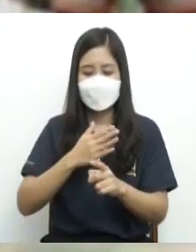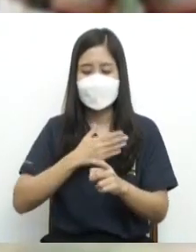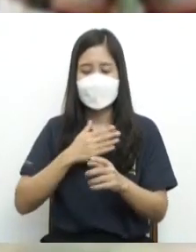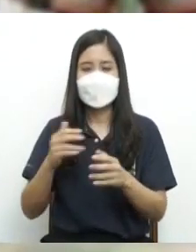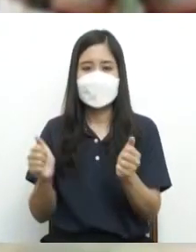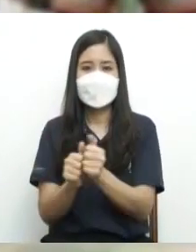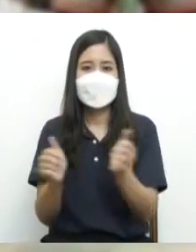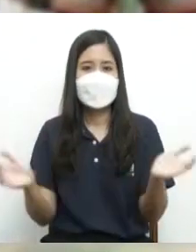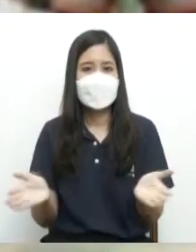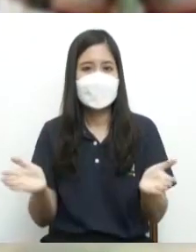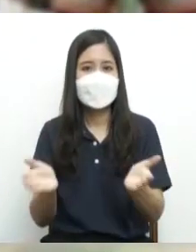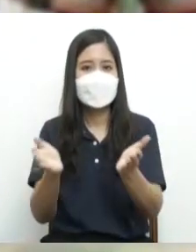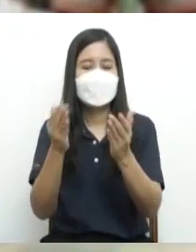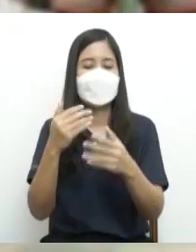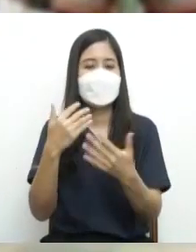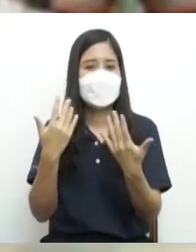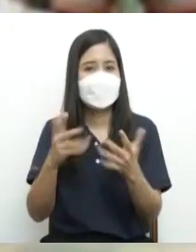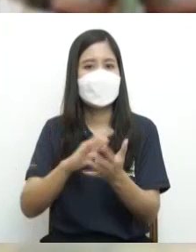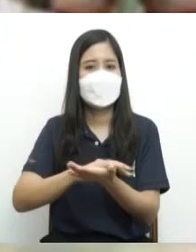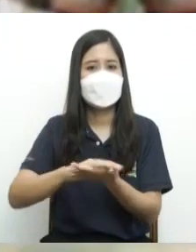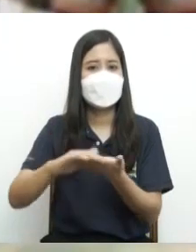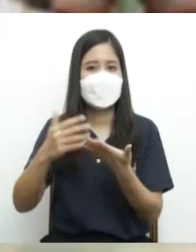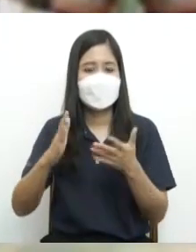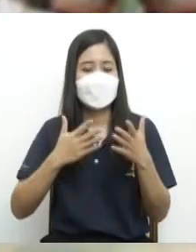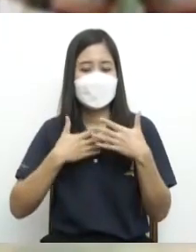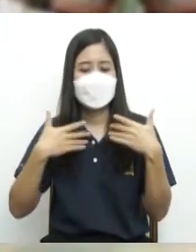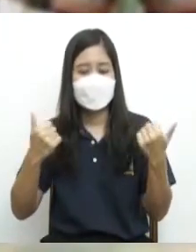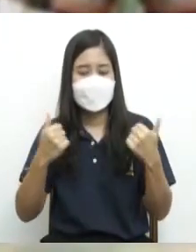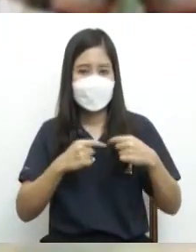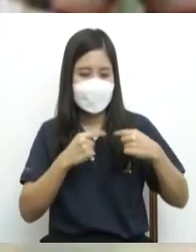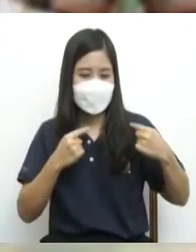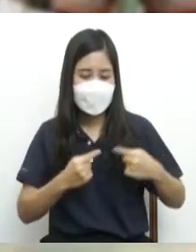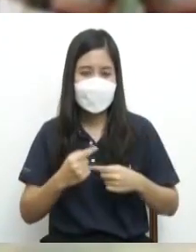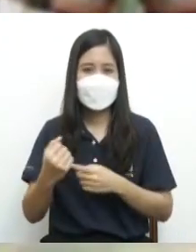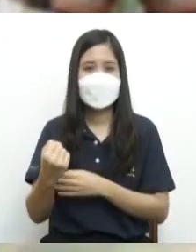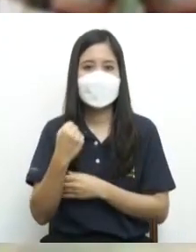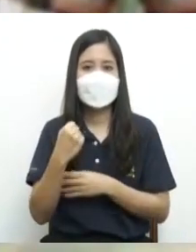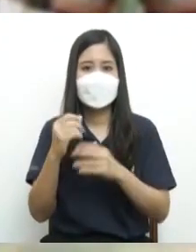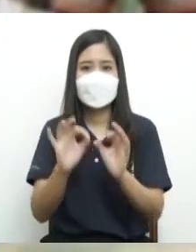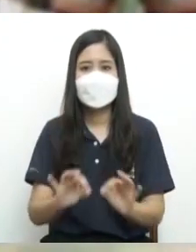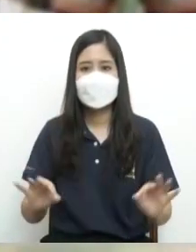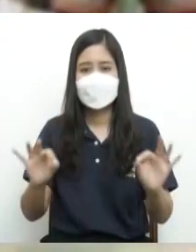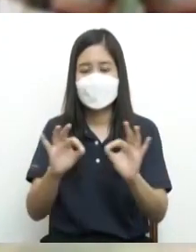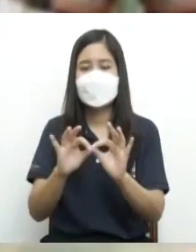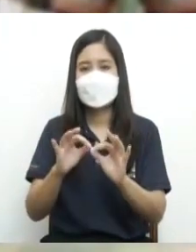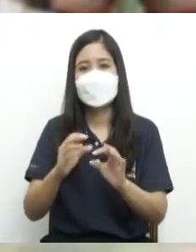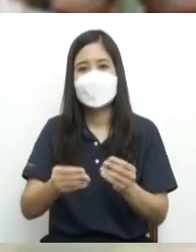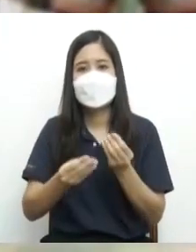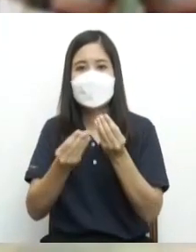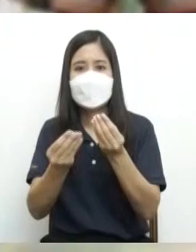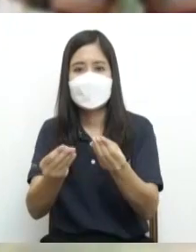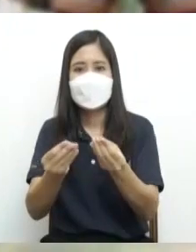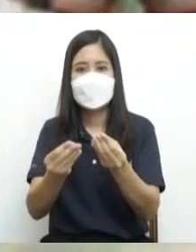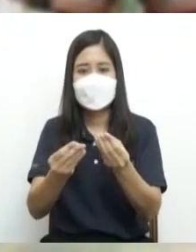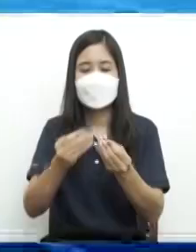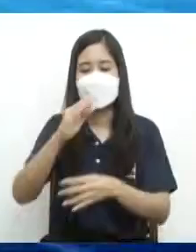ร็จเกิดความเรียบร้อยเกิดความสุขหรือเกิดกำลังใจก็ยินดีครับก็คือสิ่งสุดท้ายที่ฝากเอาไว้นั่นคือความเป็นพี่เป็นน้